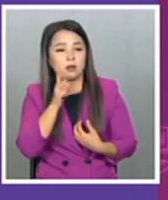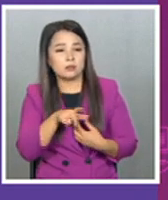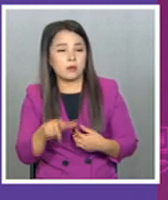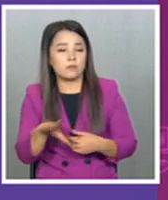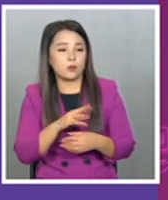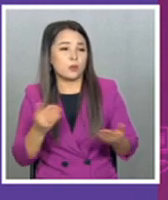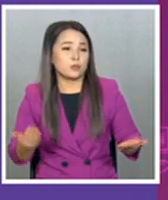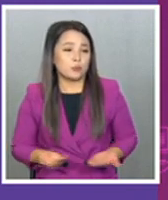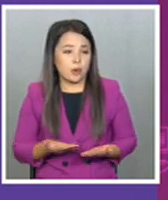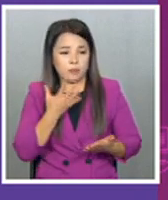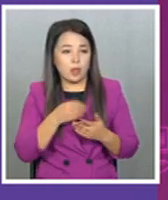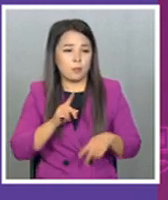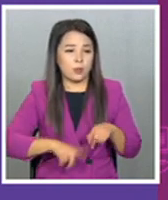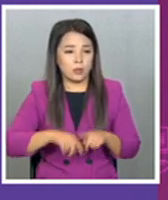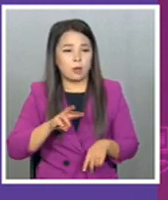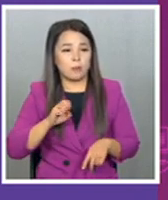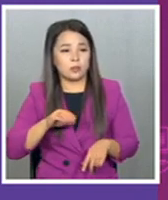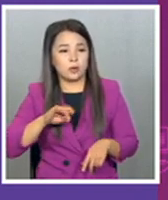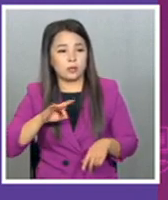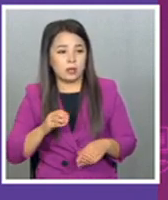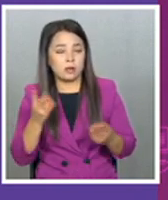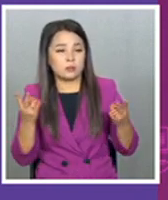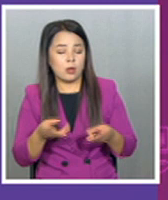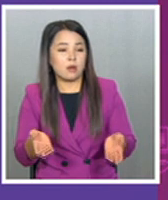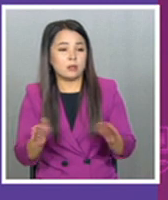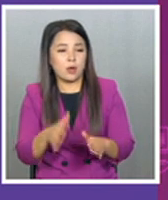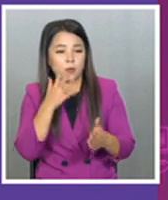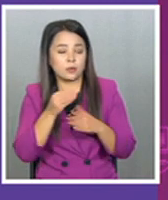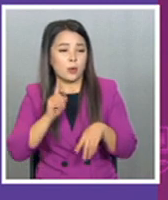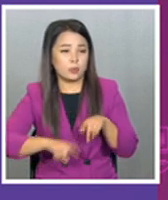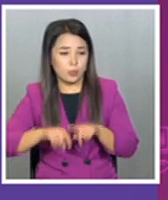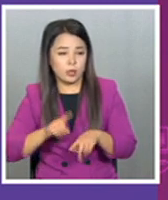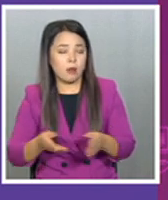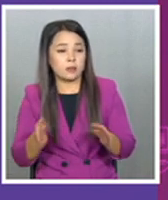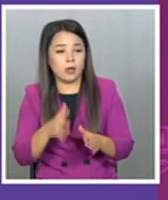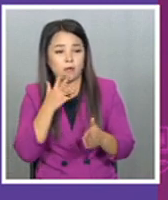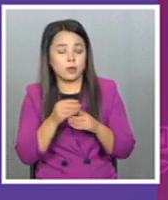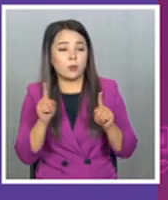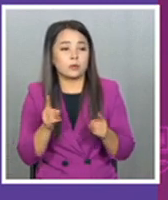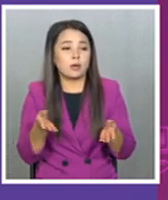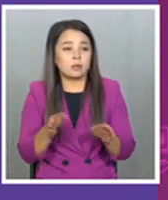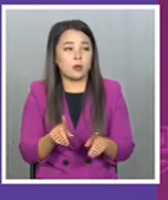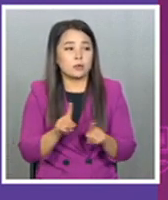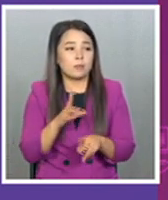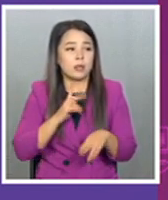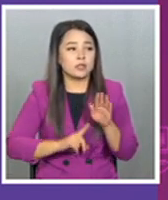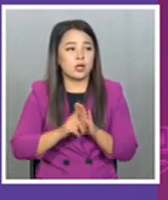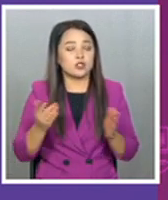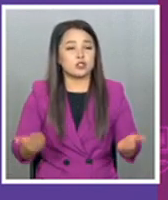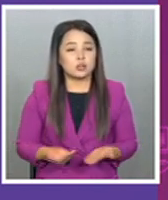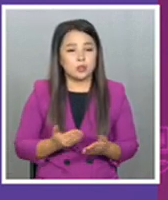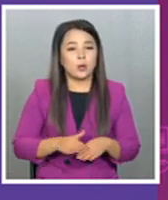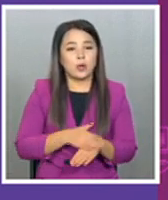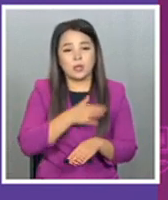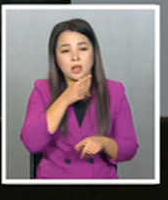всю жизнь в родной матере, теперь им нужно покидать свою родину, оставить все то, с чем они жили столько